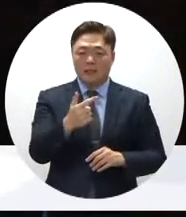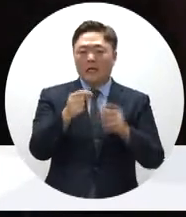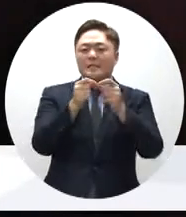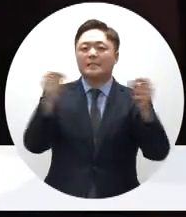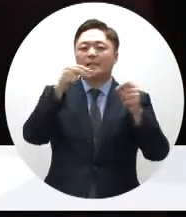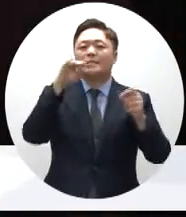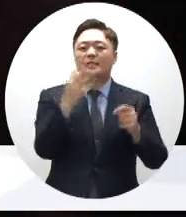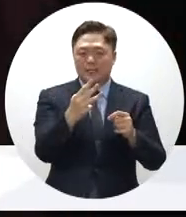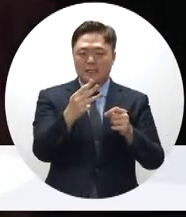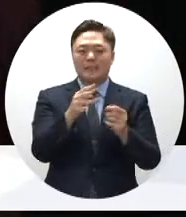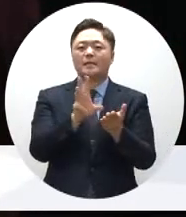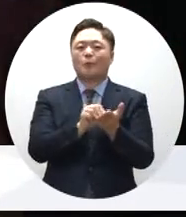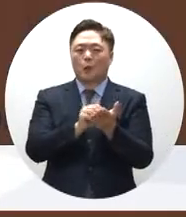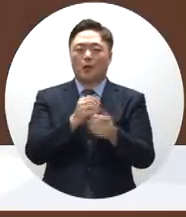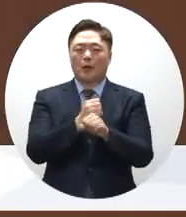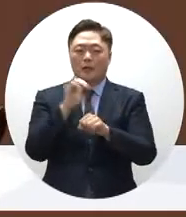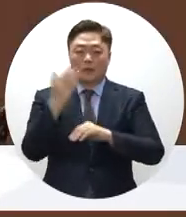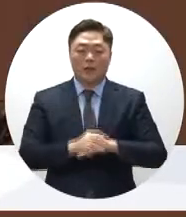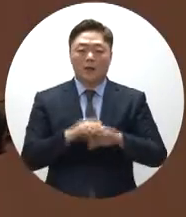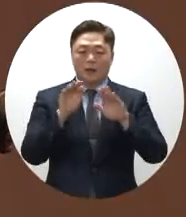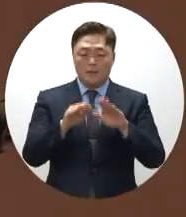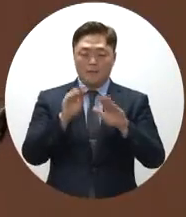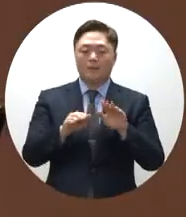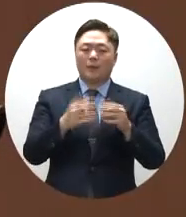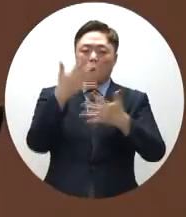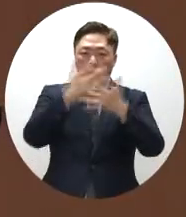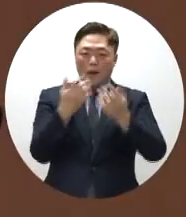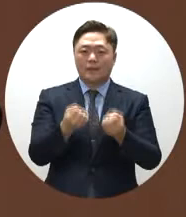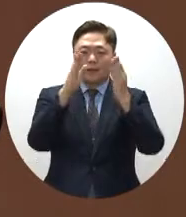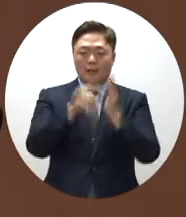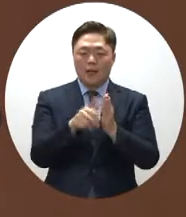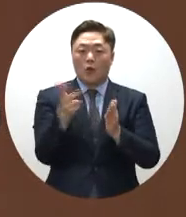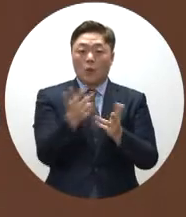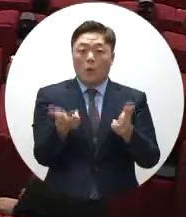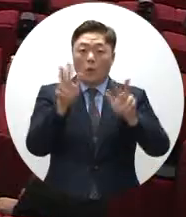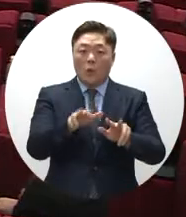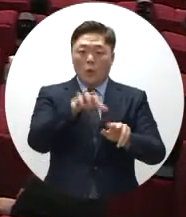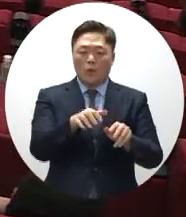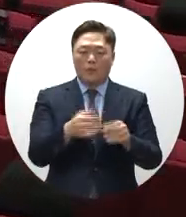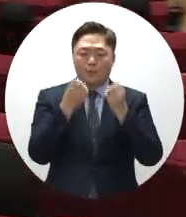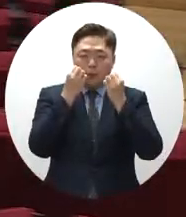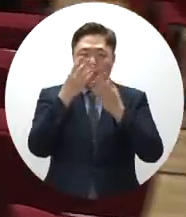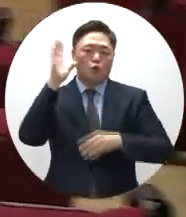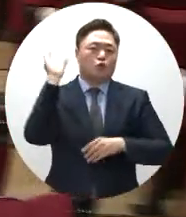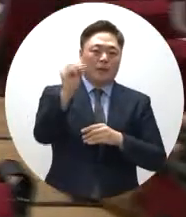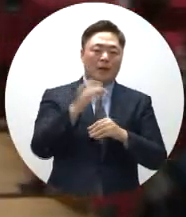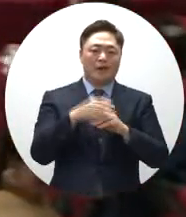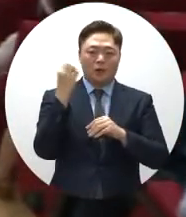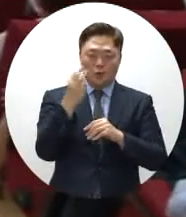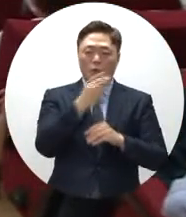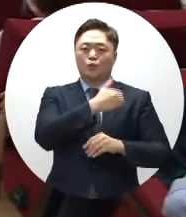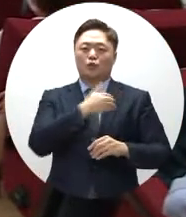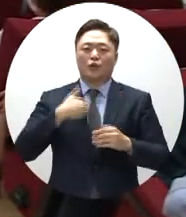작품이 선정됐습니다. 제1회 합천 수려한 영화제는 합천 영상 테마파크의 새로운 출발과 경남